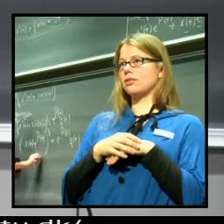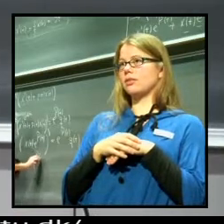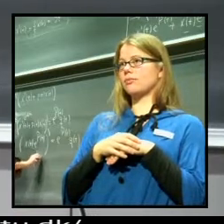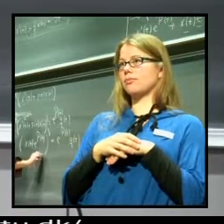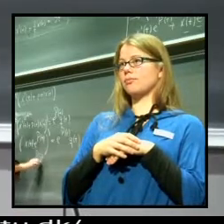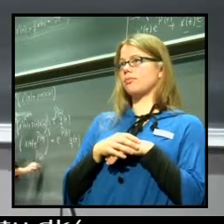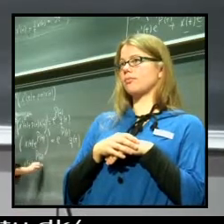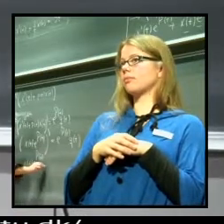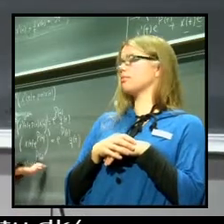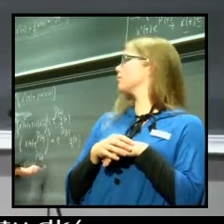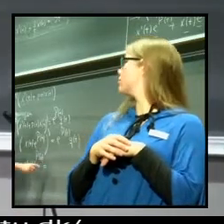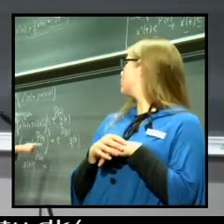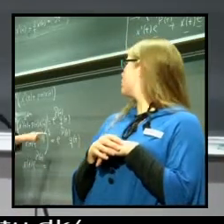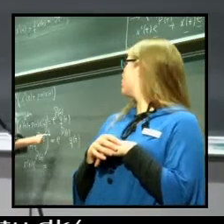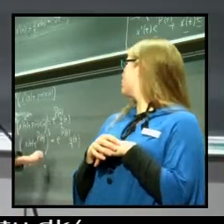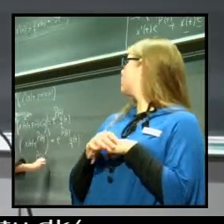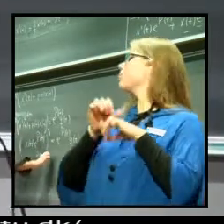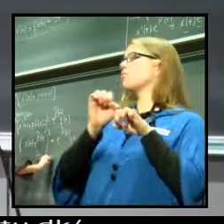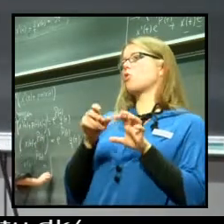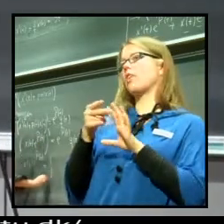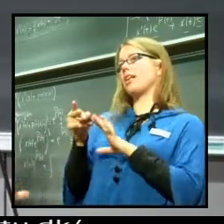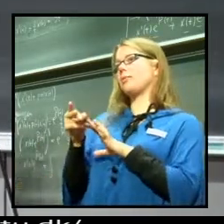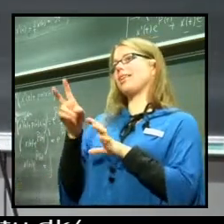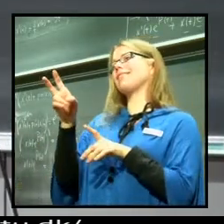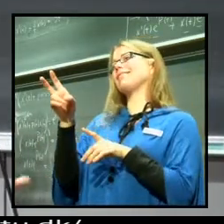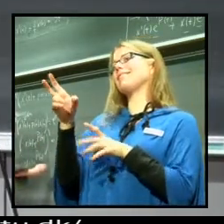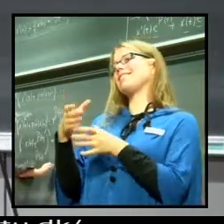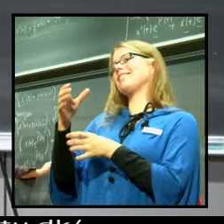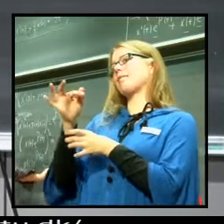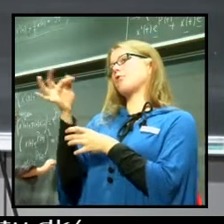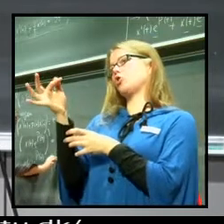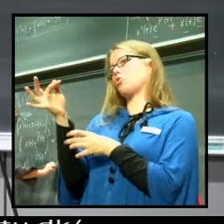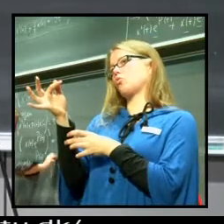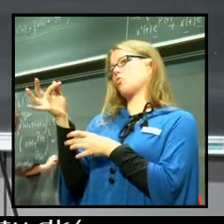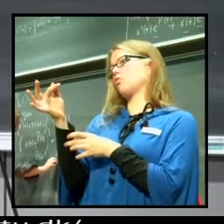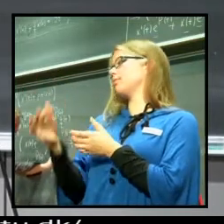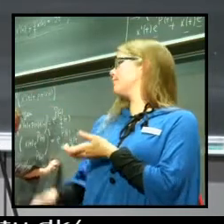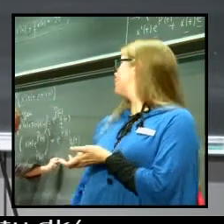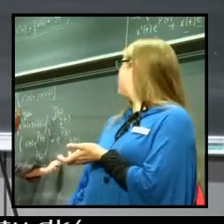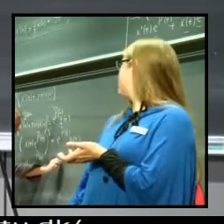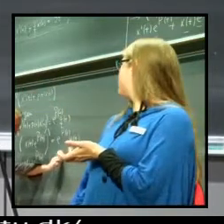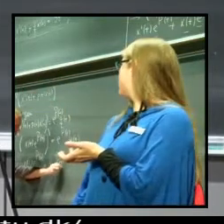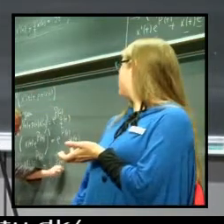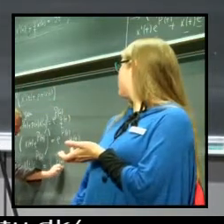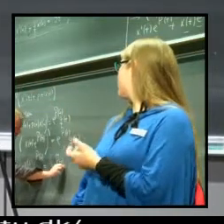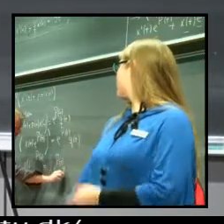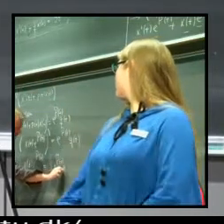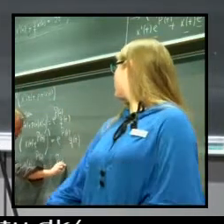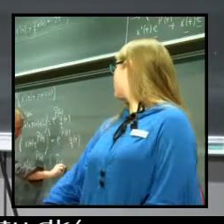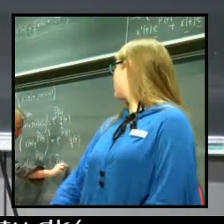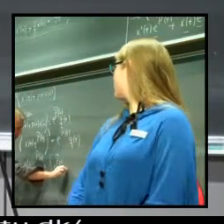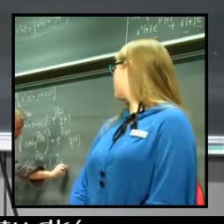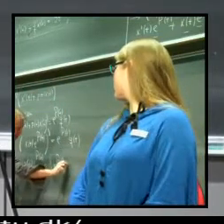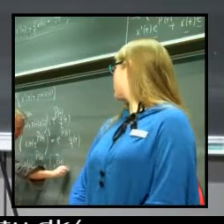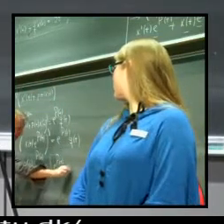store p af t, må så være lig med stamfunktionen e opløftet i store p af t gange